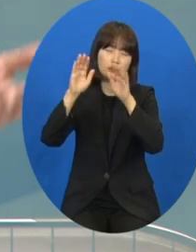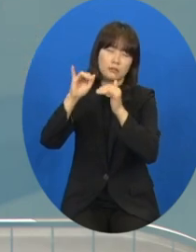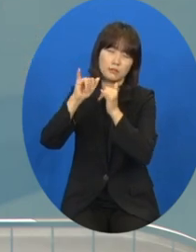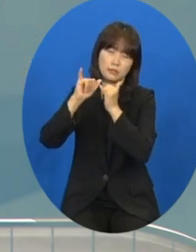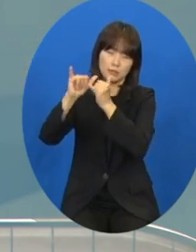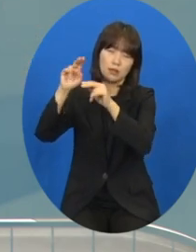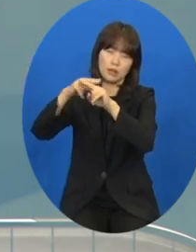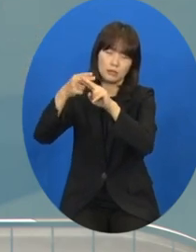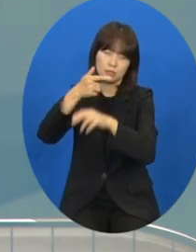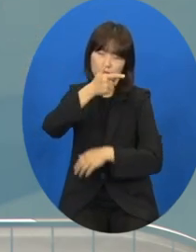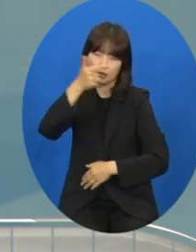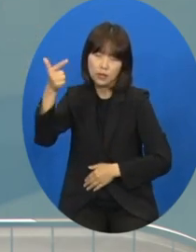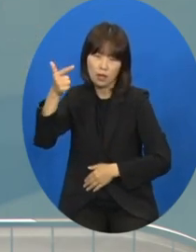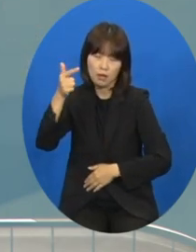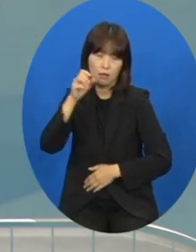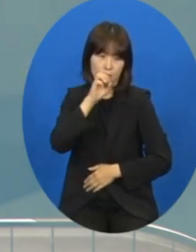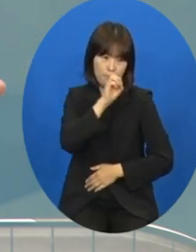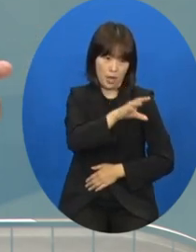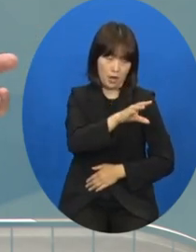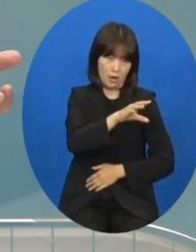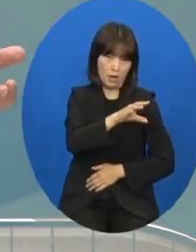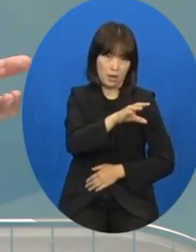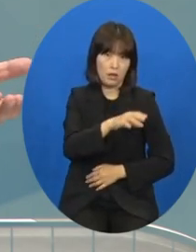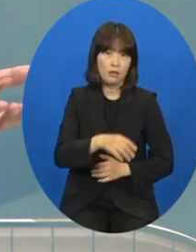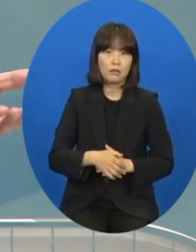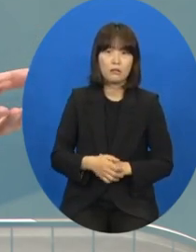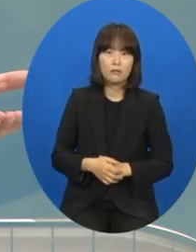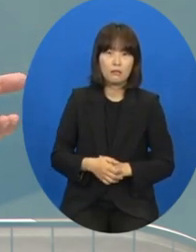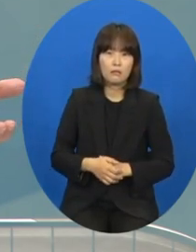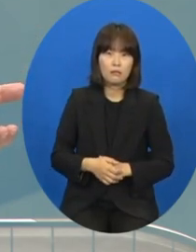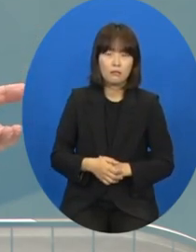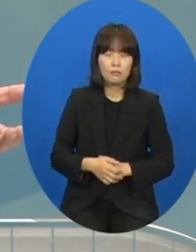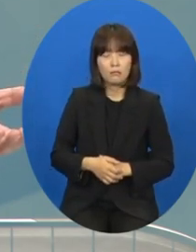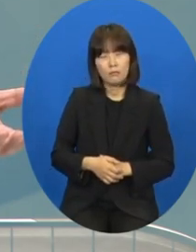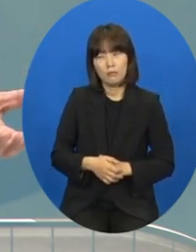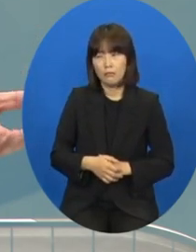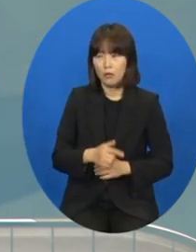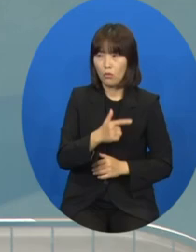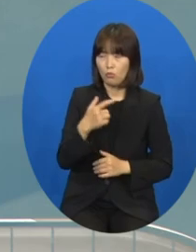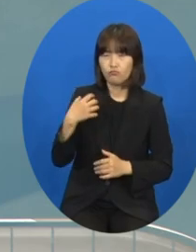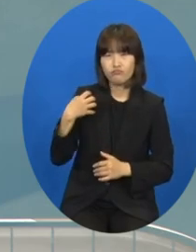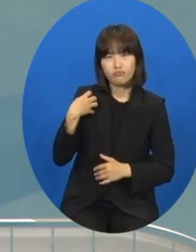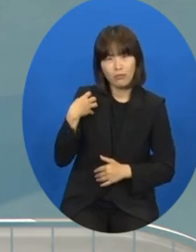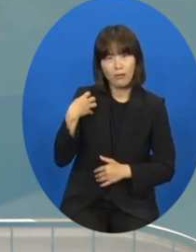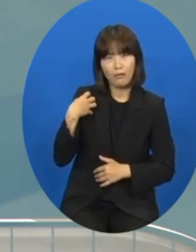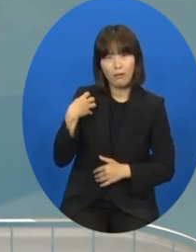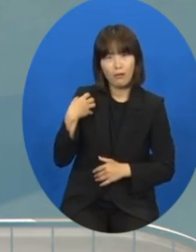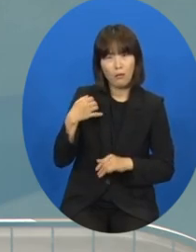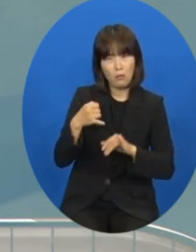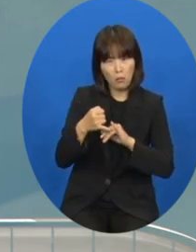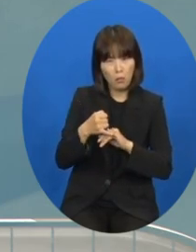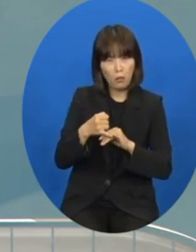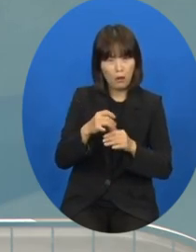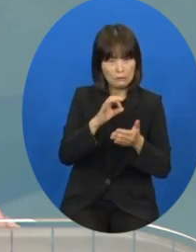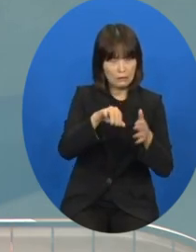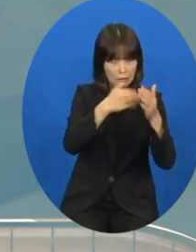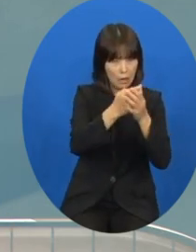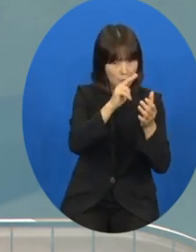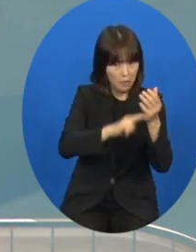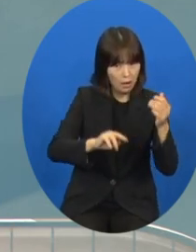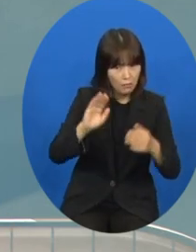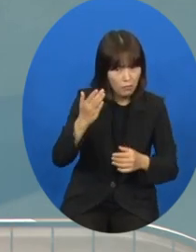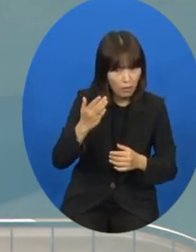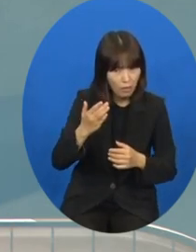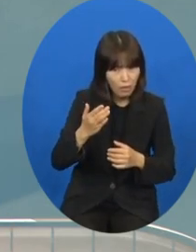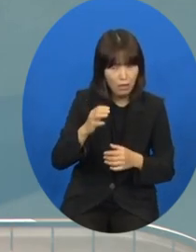것이라. 많은 분들이 너무 부담스러운 말씀이다, 꼭 그래야만 되느냐,